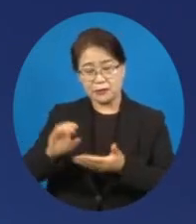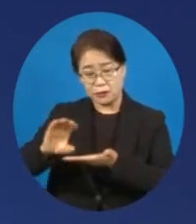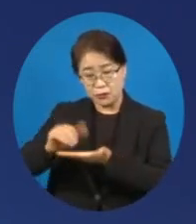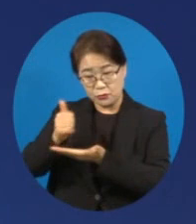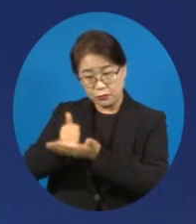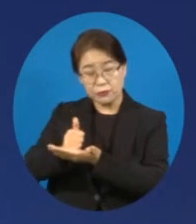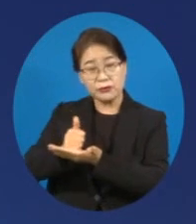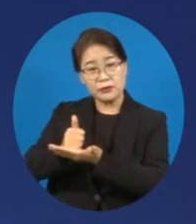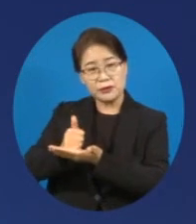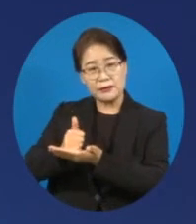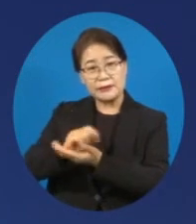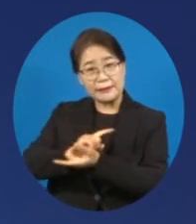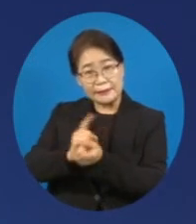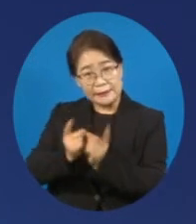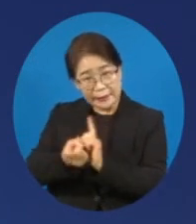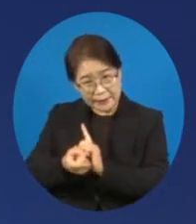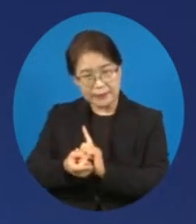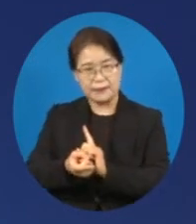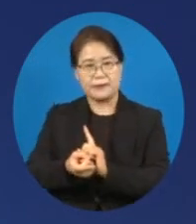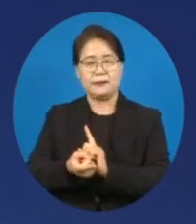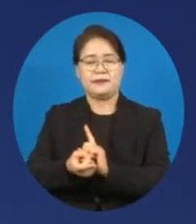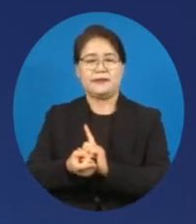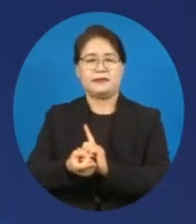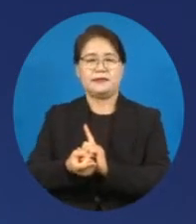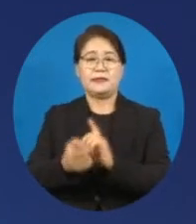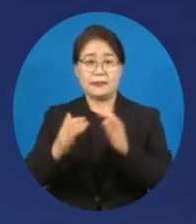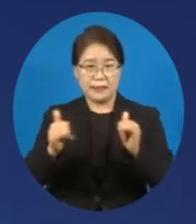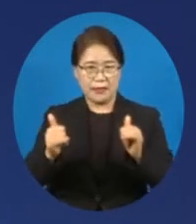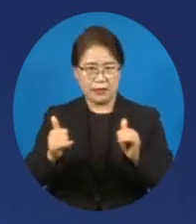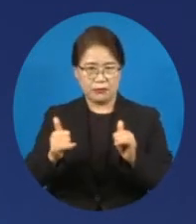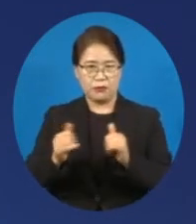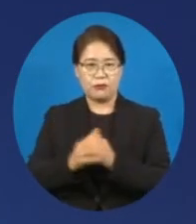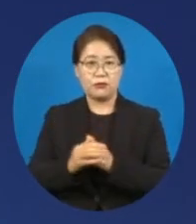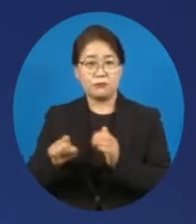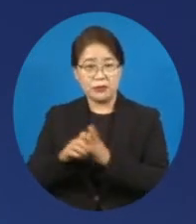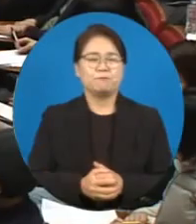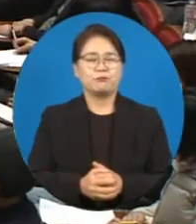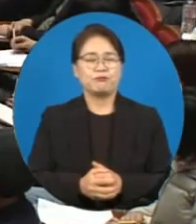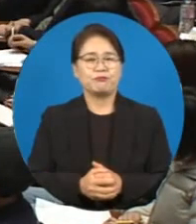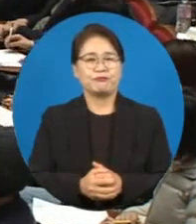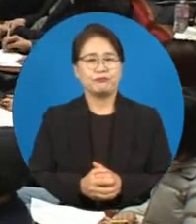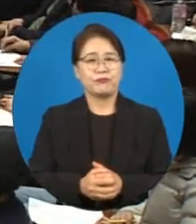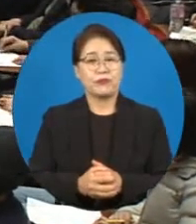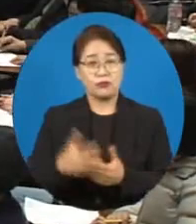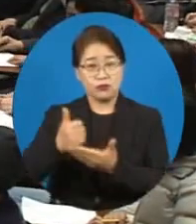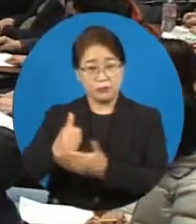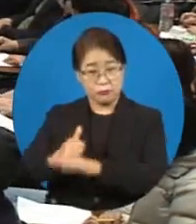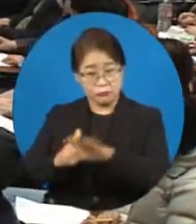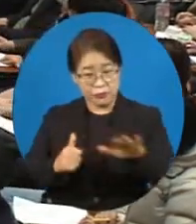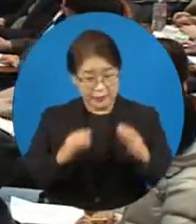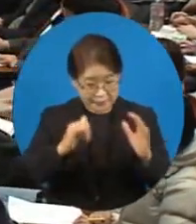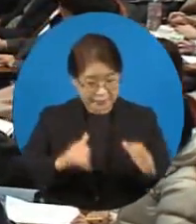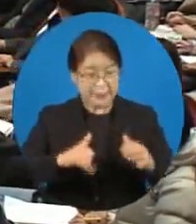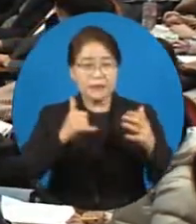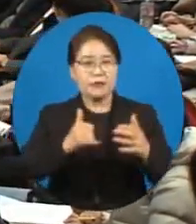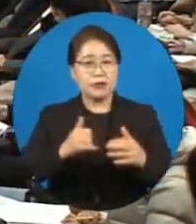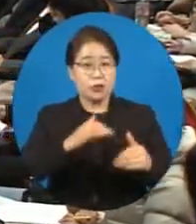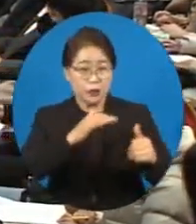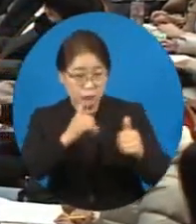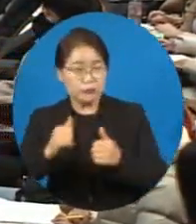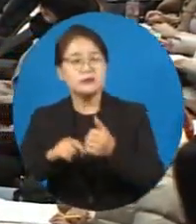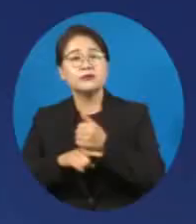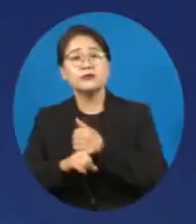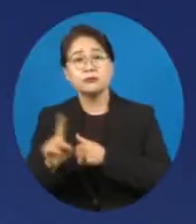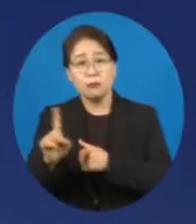그리스도를 대신하는 그리스도의 대사로 하나님이 우리를 보내셨습니다 주님이 우리를이 세상 가운데서 부르신